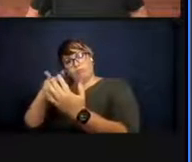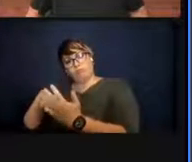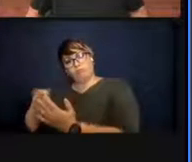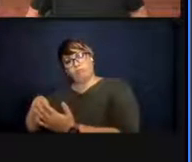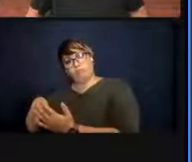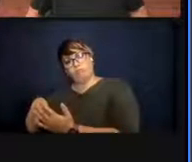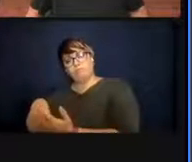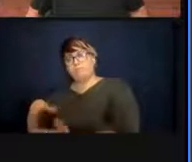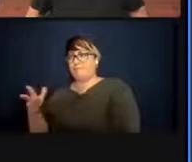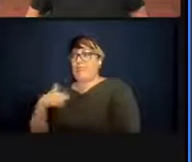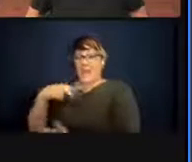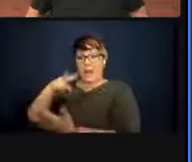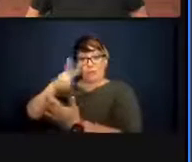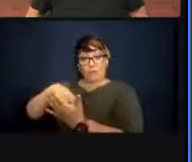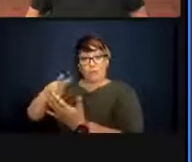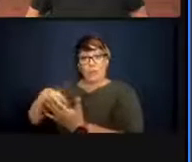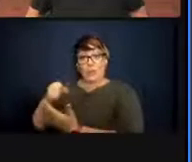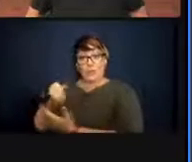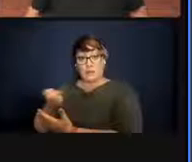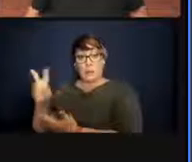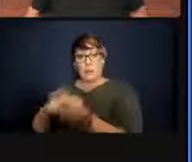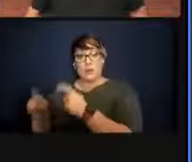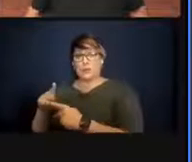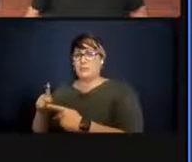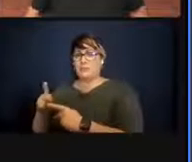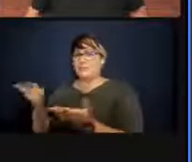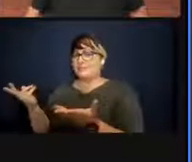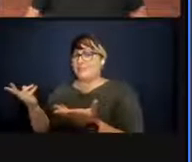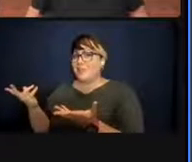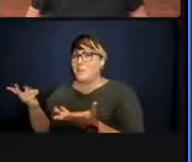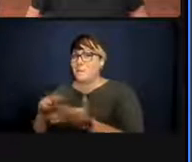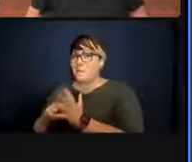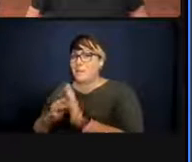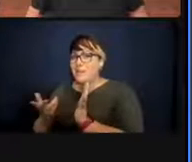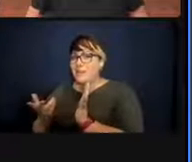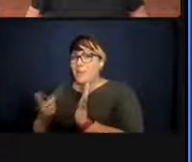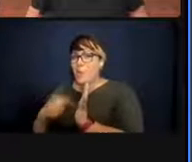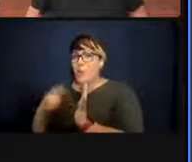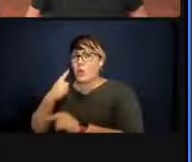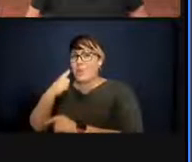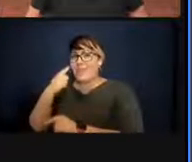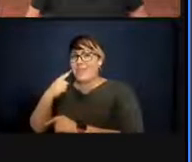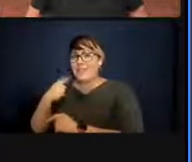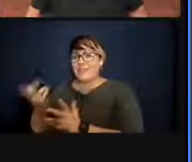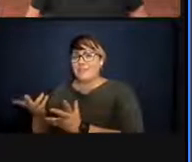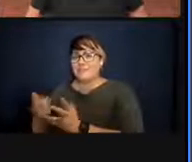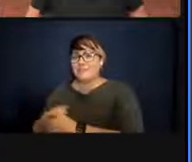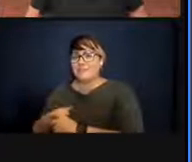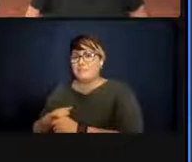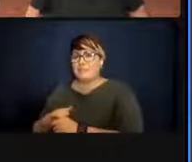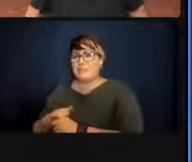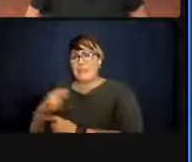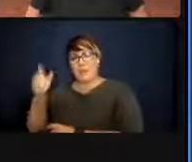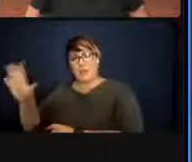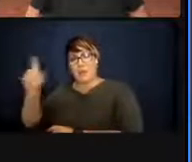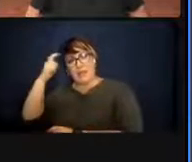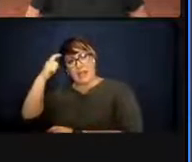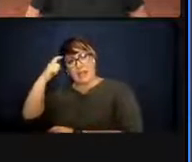الأشخاص هذا الموضوع، أنا أعطيته لعدد من الأشخاص وسألتهم ما الذي تعنيه هذه الجملة،